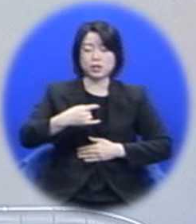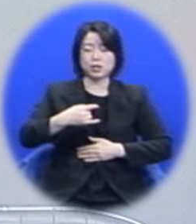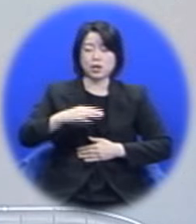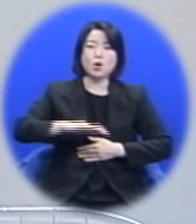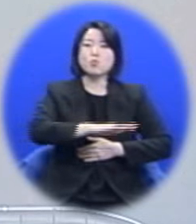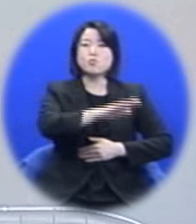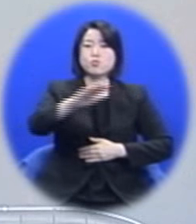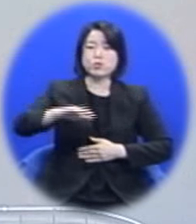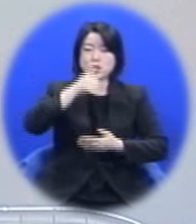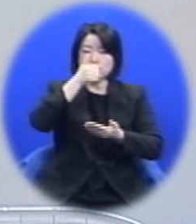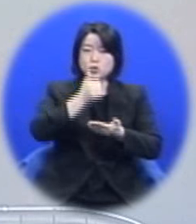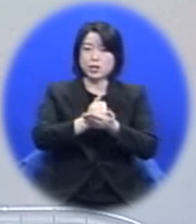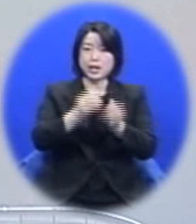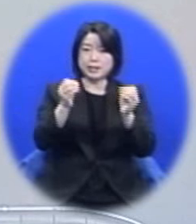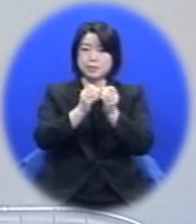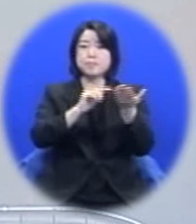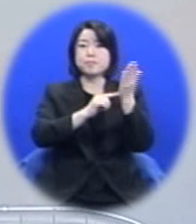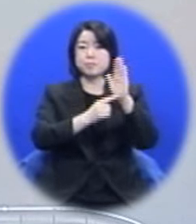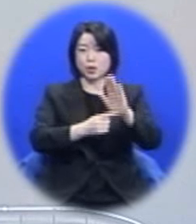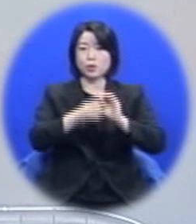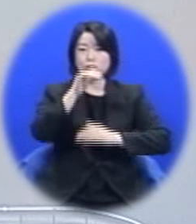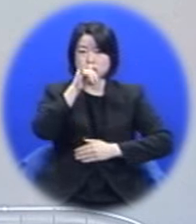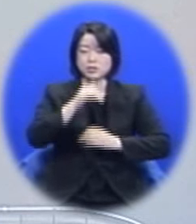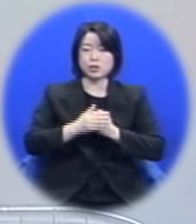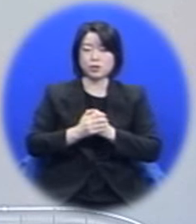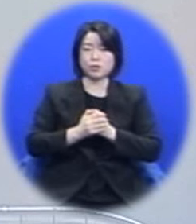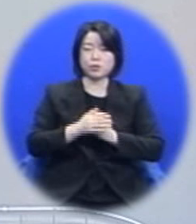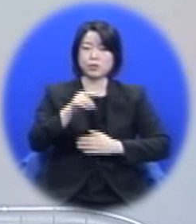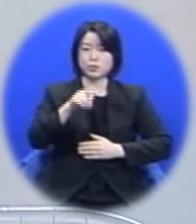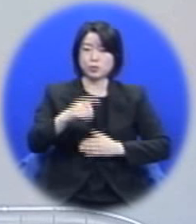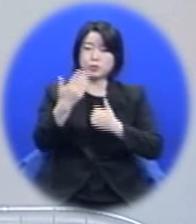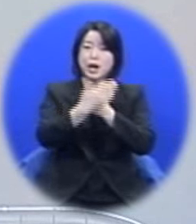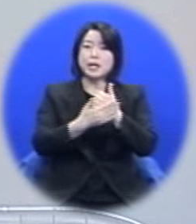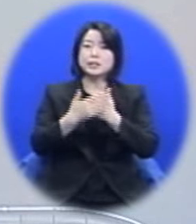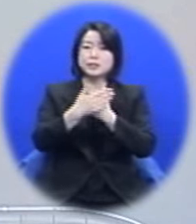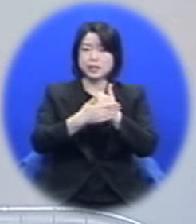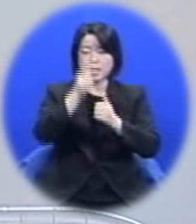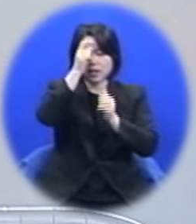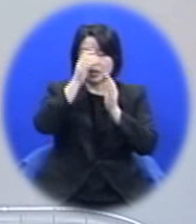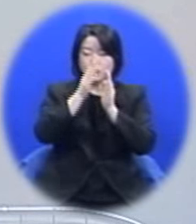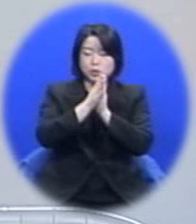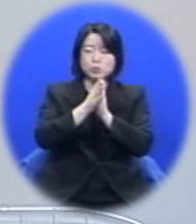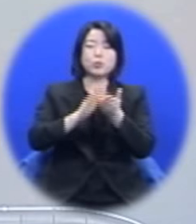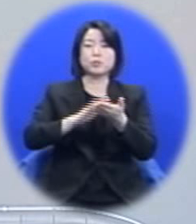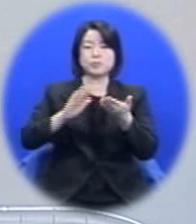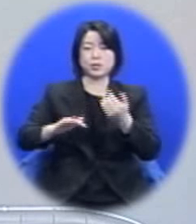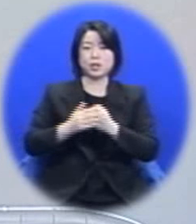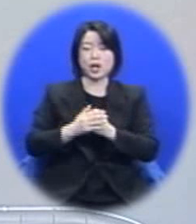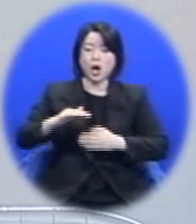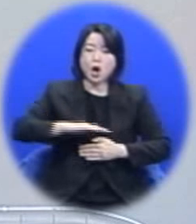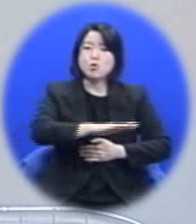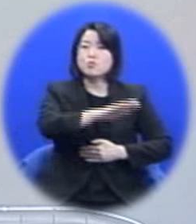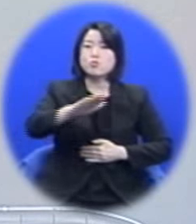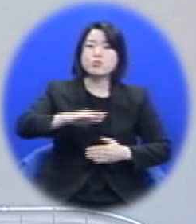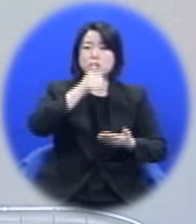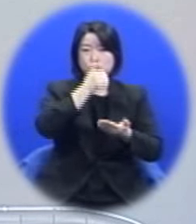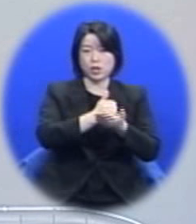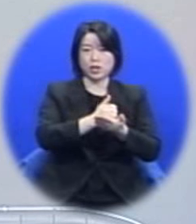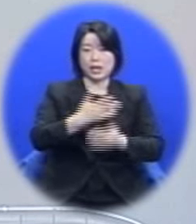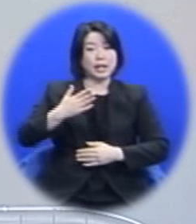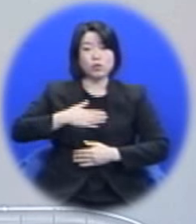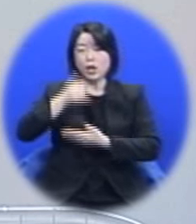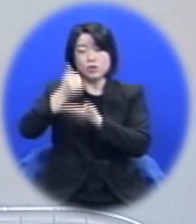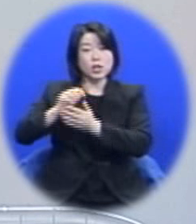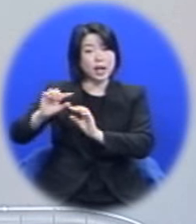쓰셨습니다. 이것도 역시 은혜의 기도예요. 우리의 죄라고 표현을, 내 죄라고 말씀 안